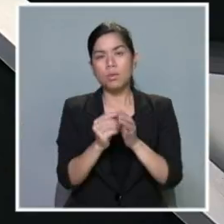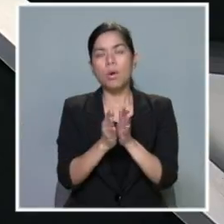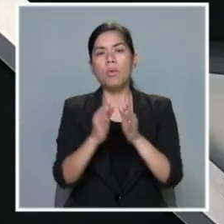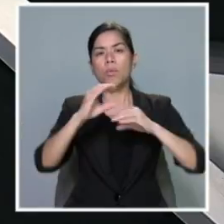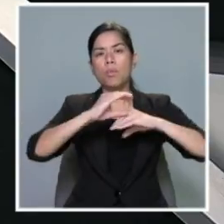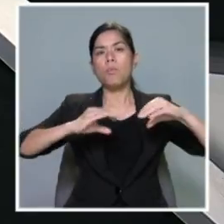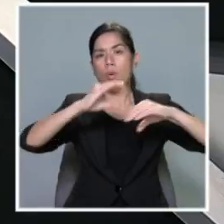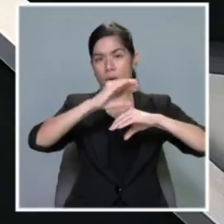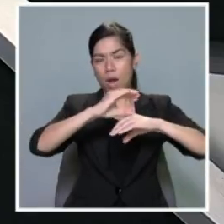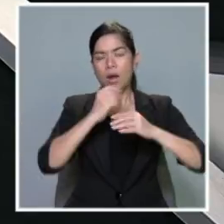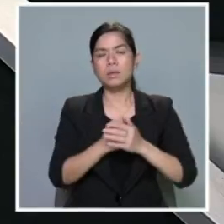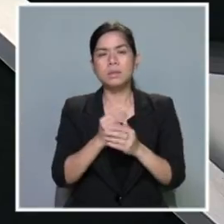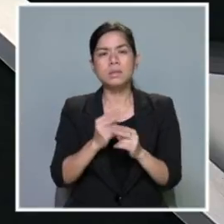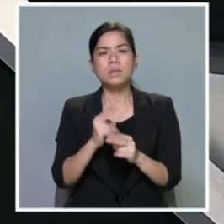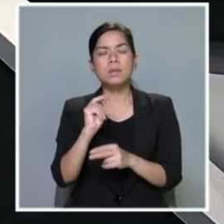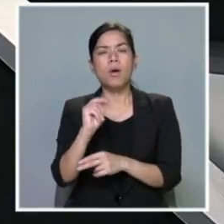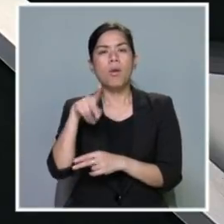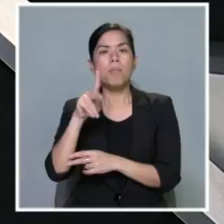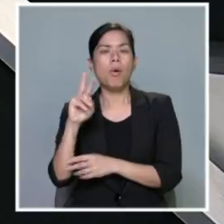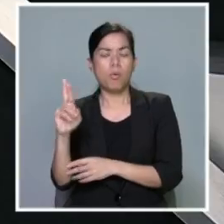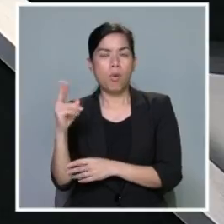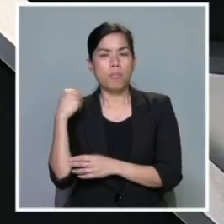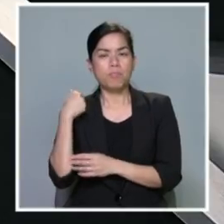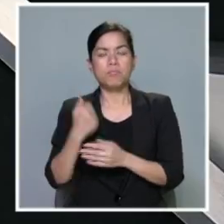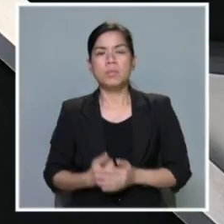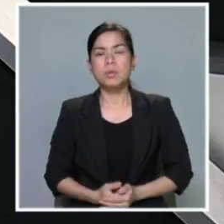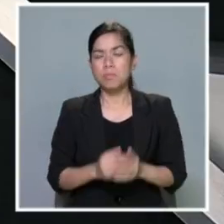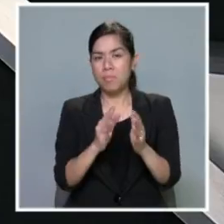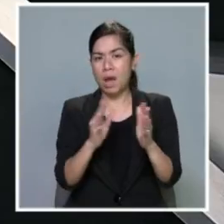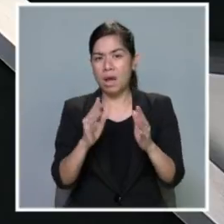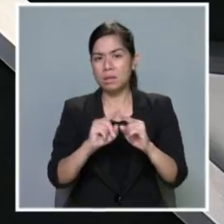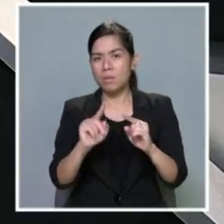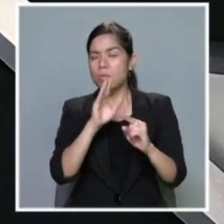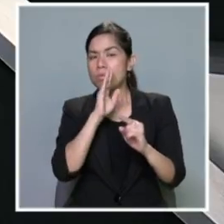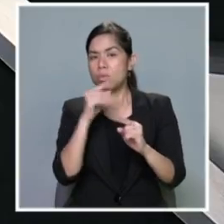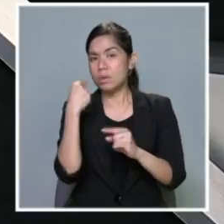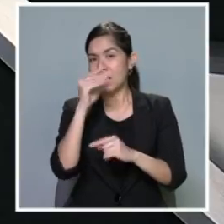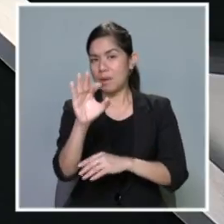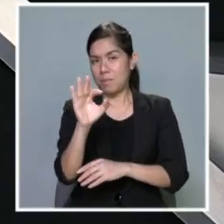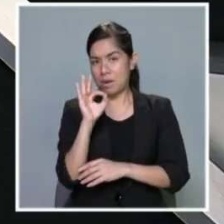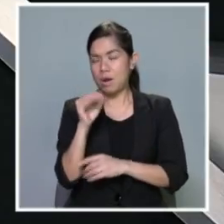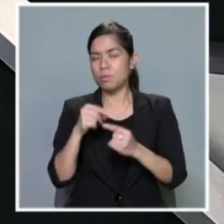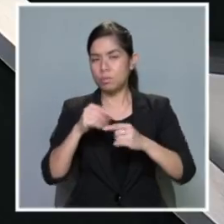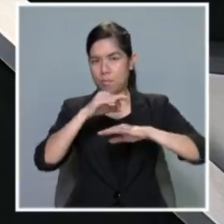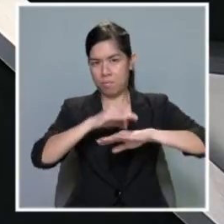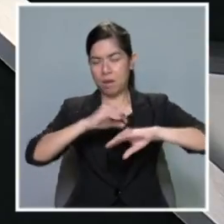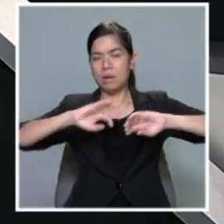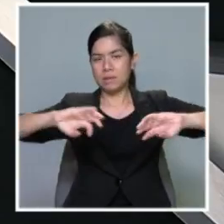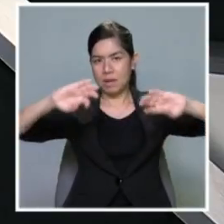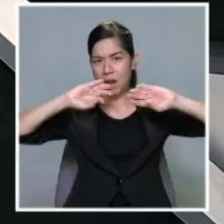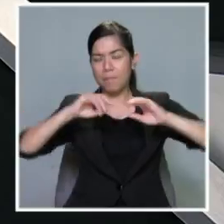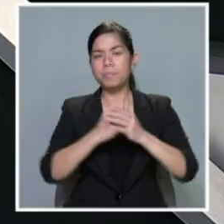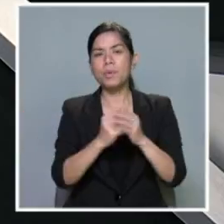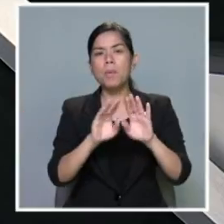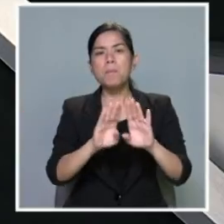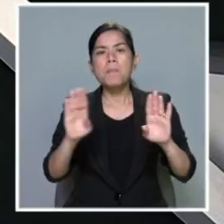ลงรุ่นใหม่หรือว่านปร.หลายอัตราด้วยกันโดยผู้ที่รับคัดเลือกจะได้บรรจุเป็นข้าราชการด้วยนะคะเปิดรับสมัครตั้